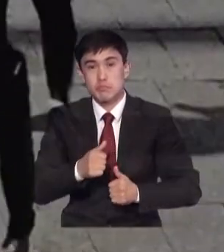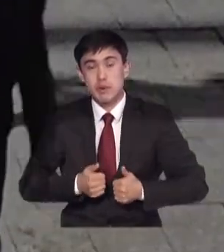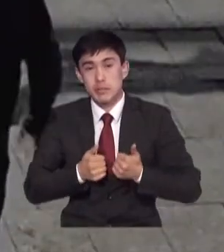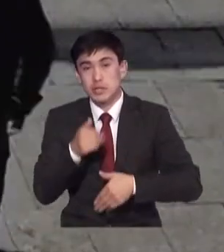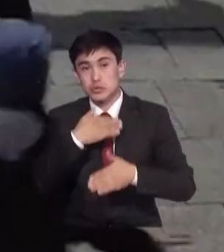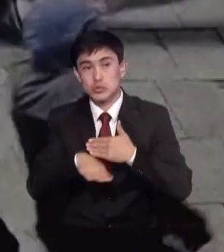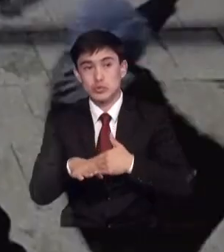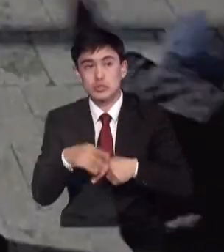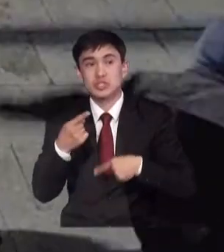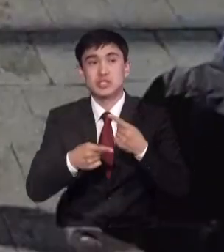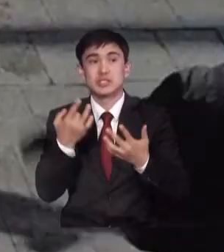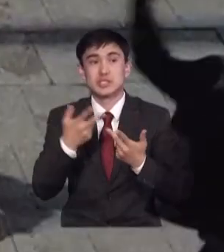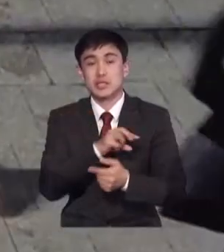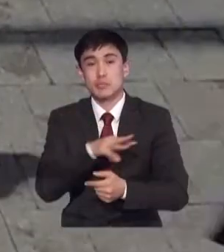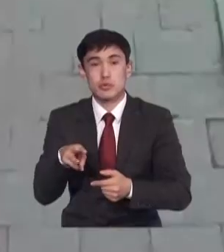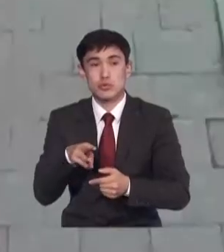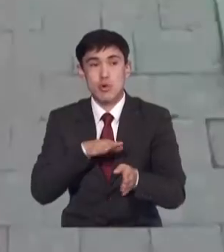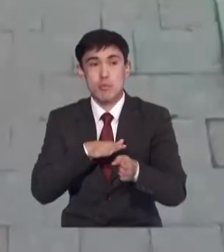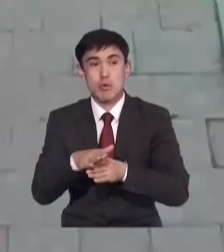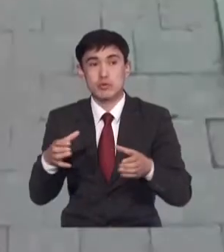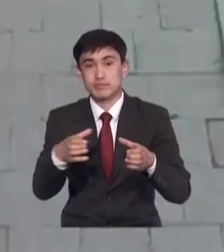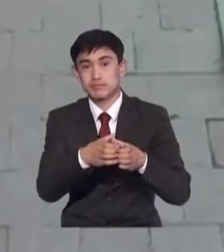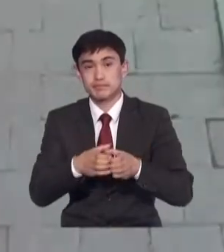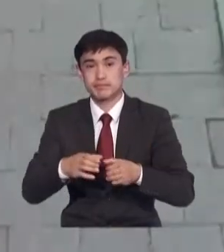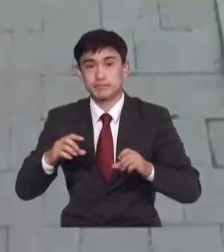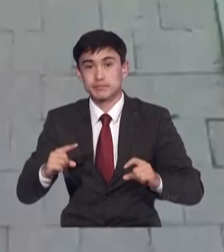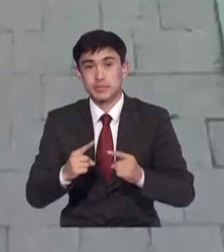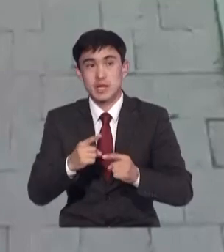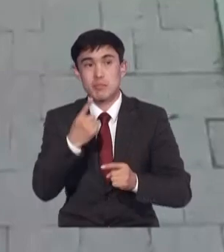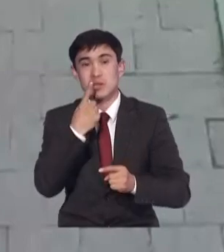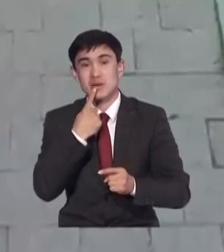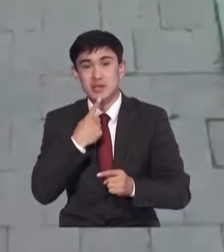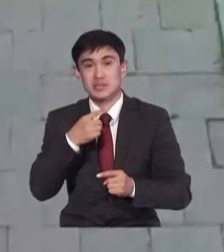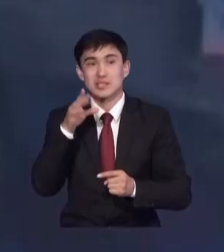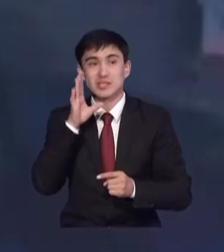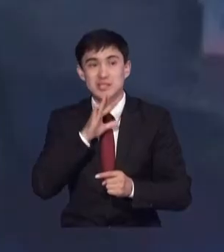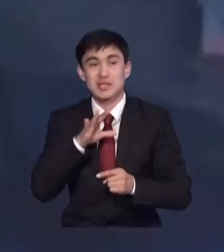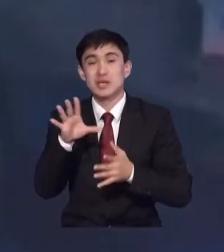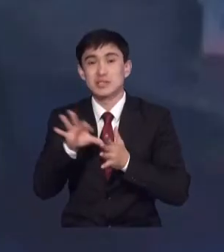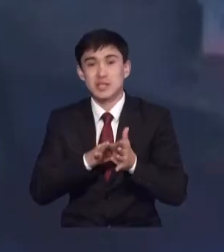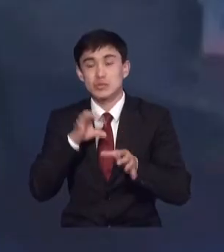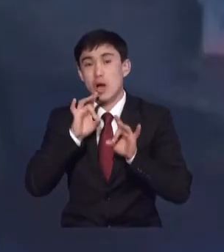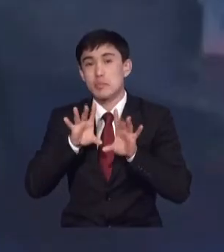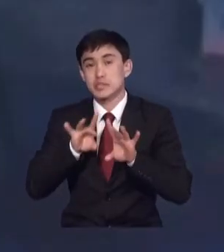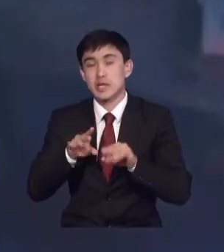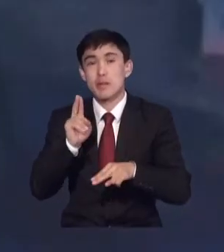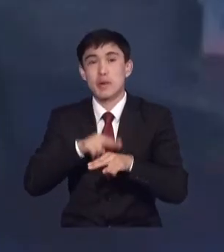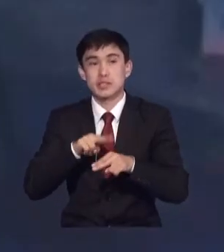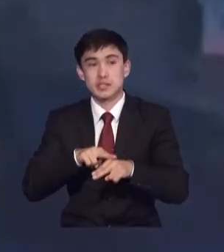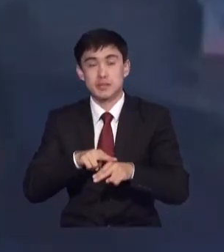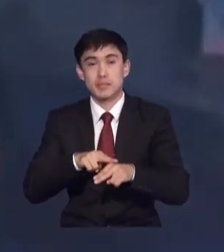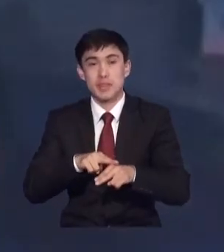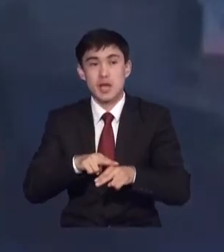скрыться. Однако через несколько минут они в полном составе под красно-синий световой аккомпанемент давали объяснения полицейским.